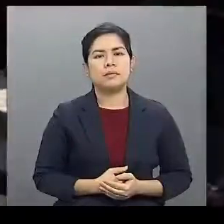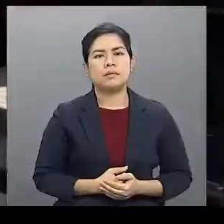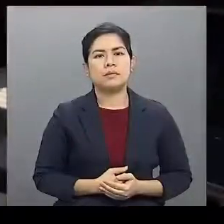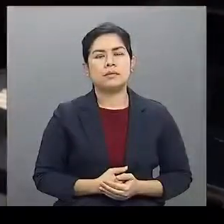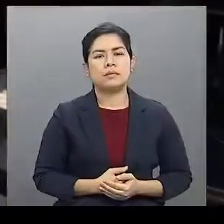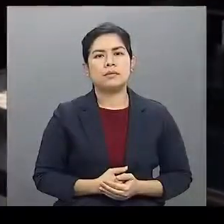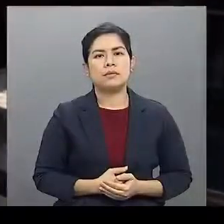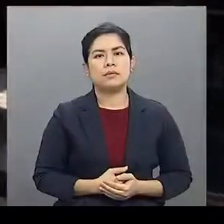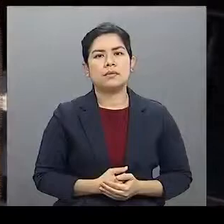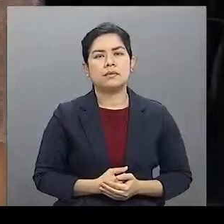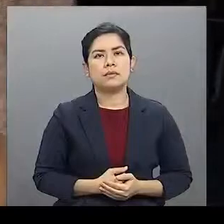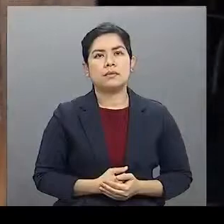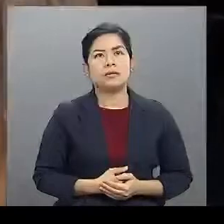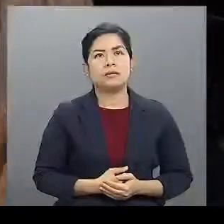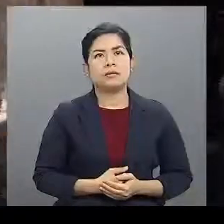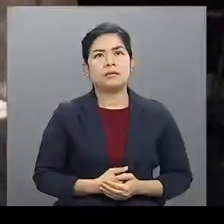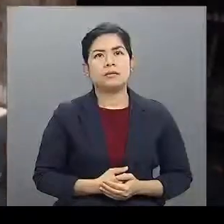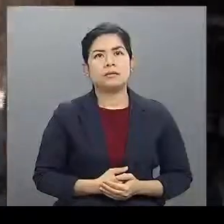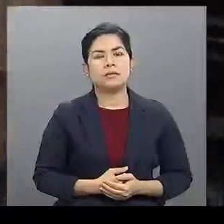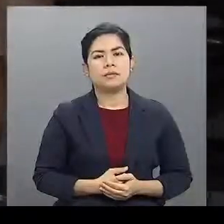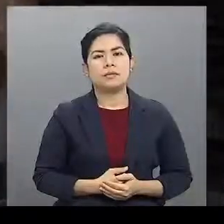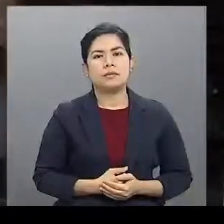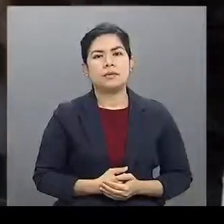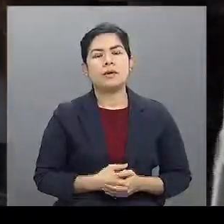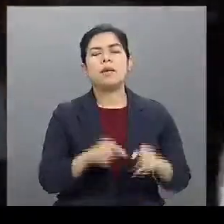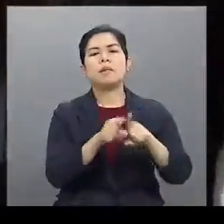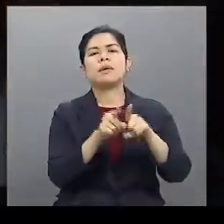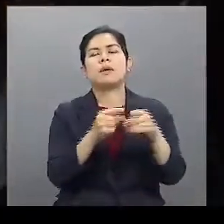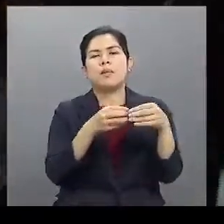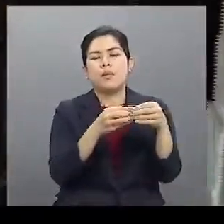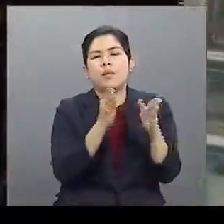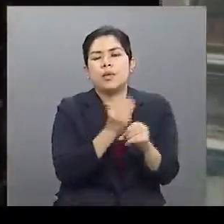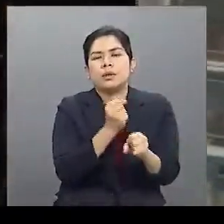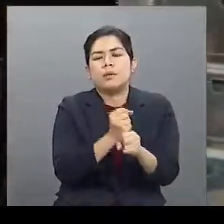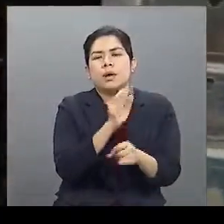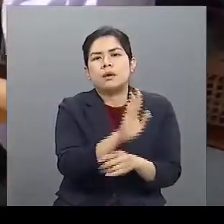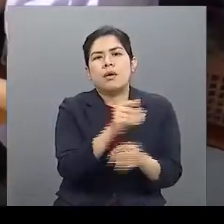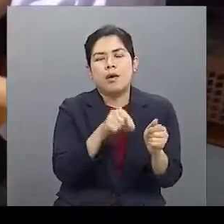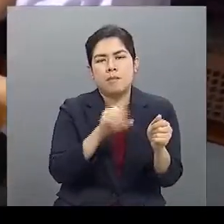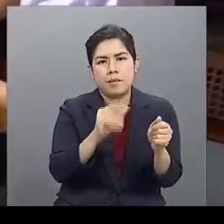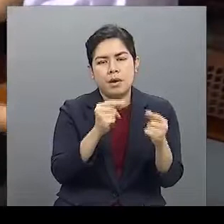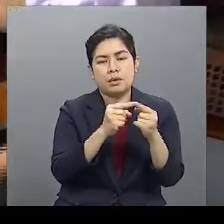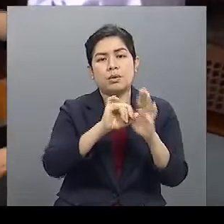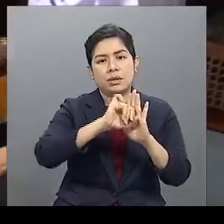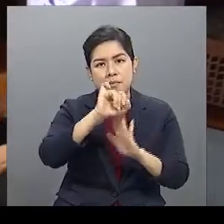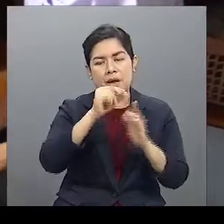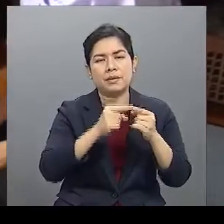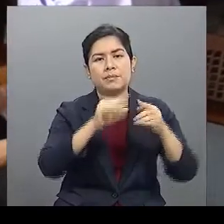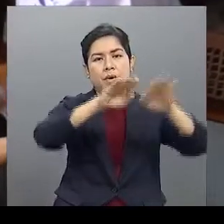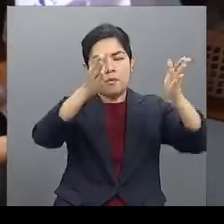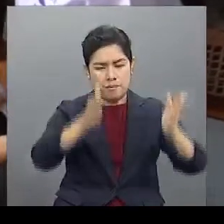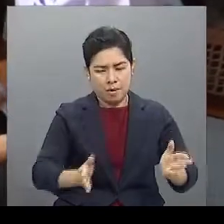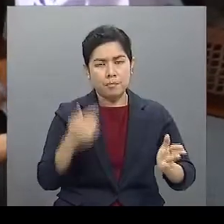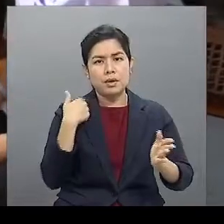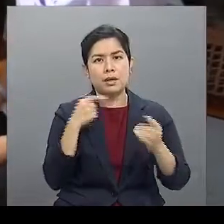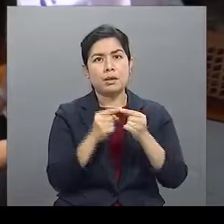เช่นเดียวกับเจ้าหน้าที่เทศบาลหนองปลาครั่งอำเภอเมืองเชียงใหม่ ได้นำเครื่องฟอกอากาศไปแจกจ่ายให้กับผู้สูงอายุ